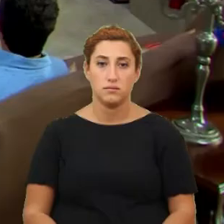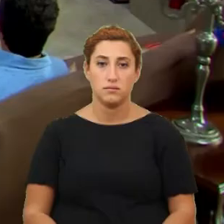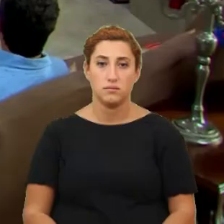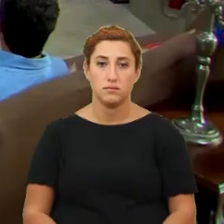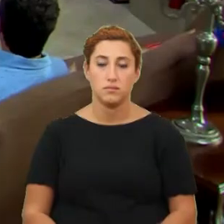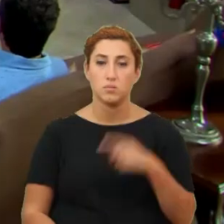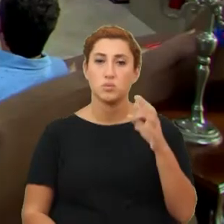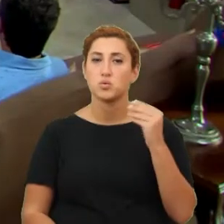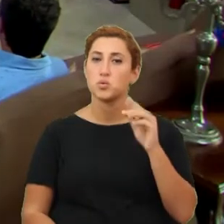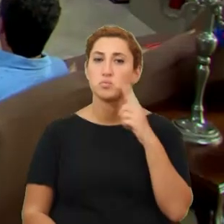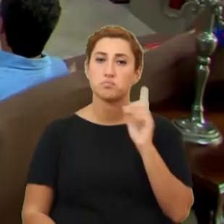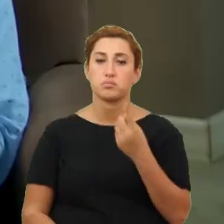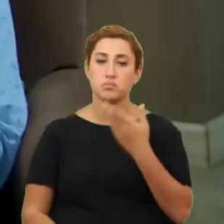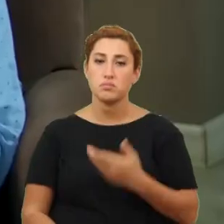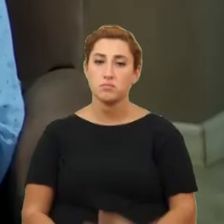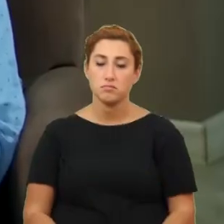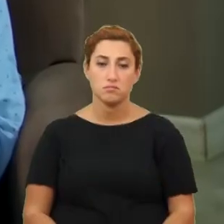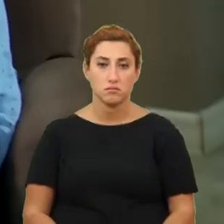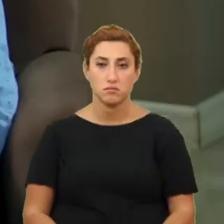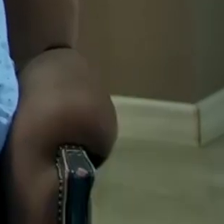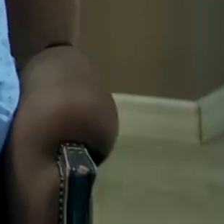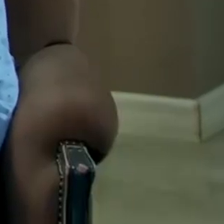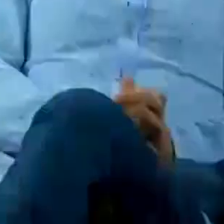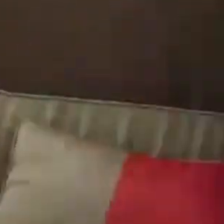da bir antika uşak ya.